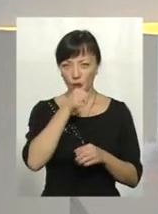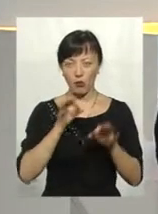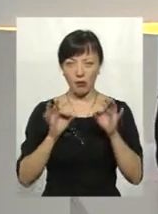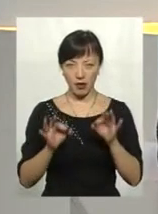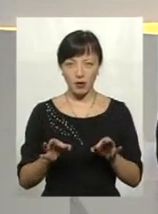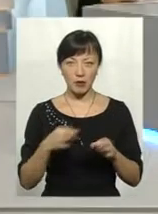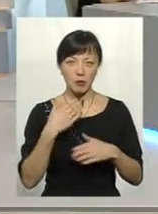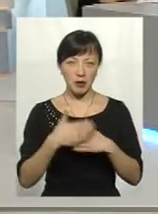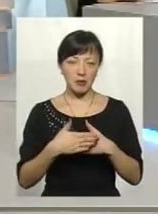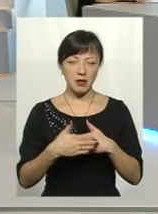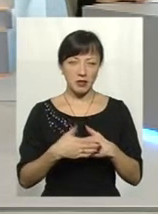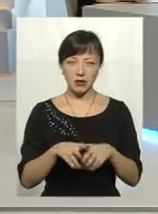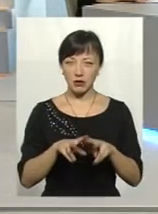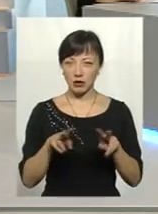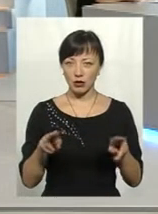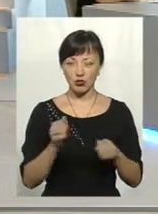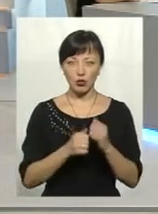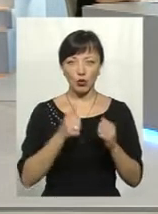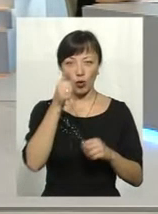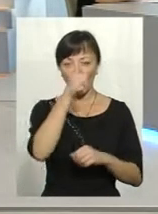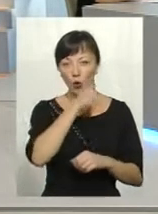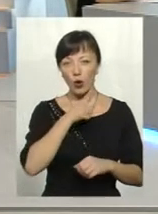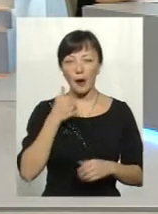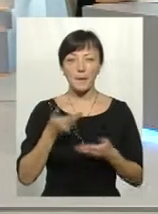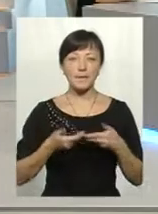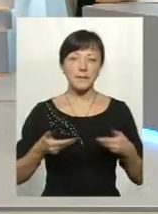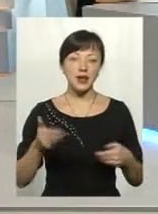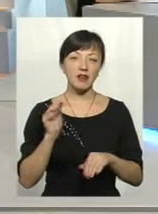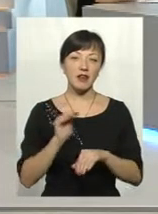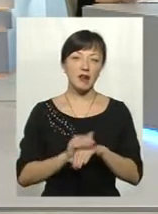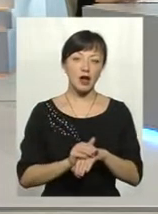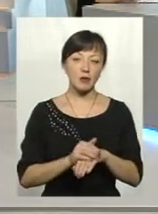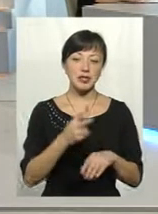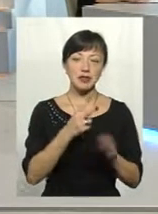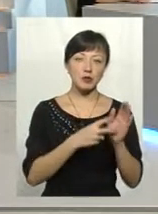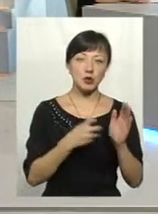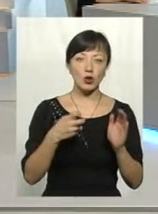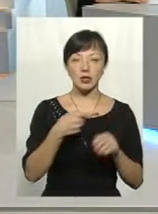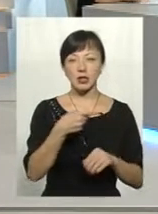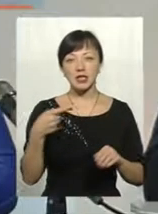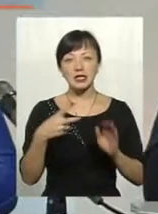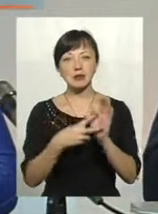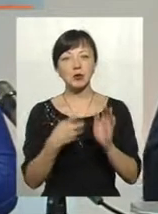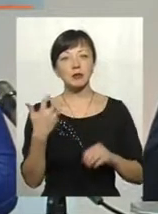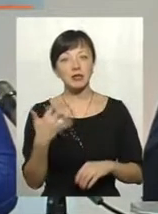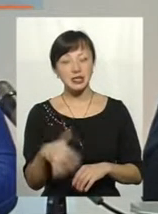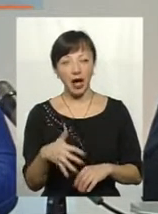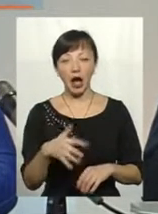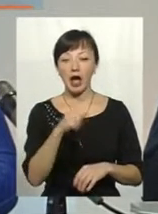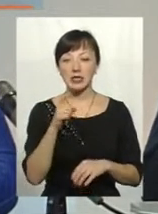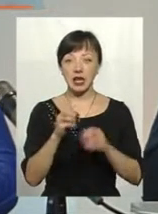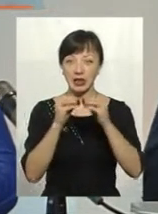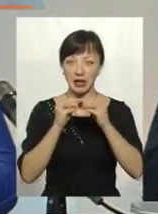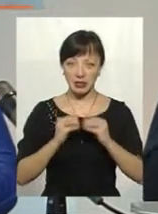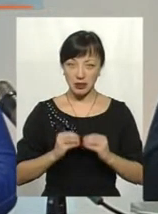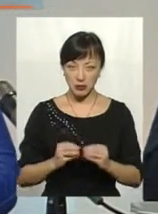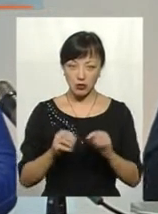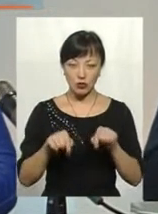Ну, приблизно він однаковий, це, на одному так, рівні. Ну, щороку ми виявляємо, як я вже відмітив, від 700 до так. 750 осіб, а за 10 місяців цього